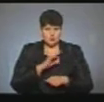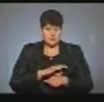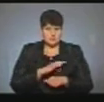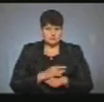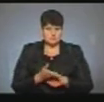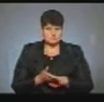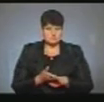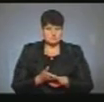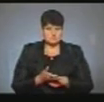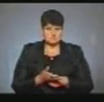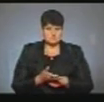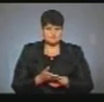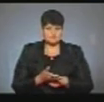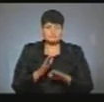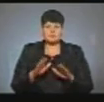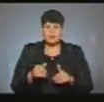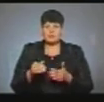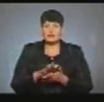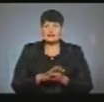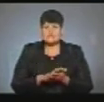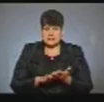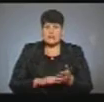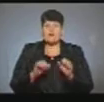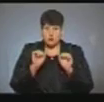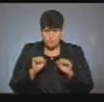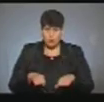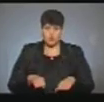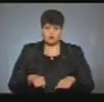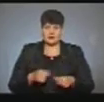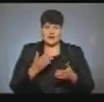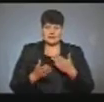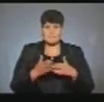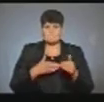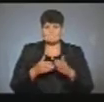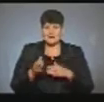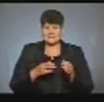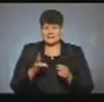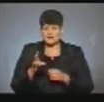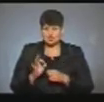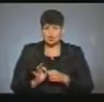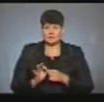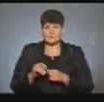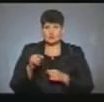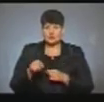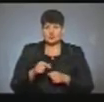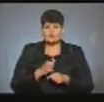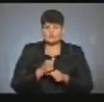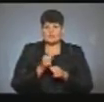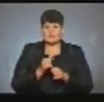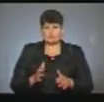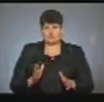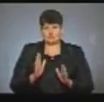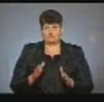скористатися? Значить, подати заяву можуть, але практично цього здійснити неможливо буде.